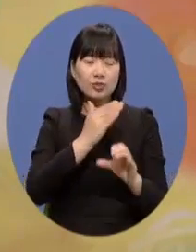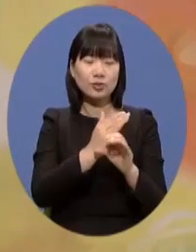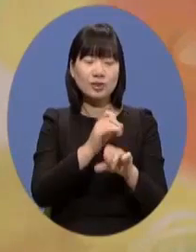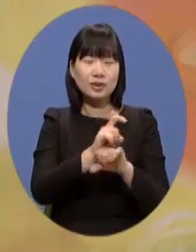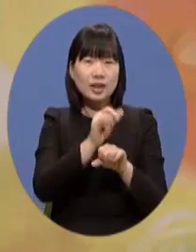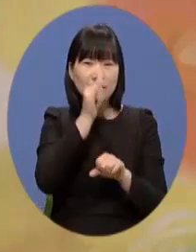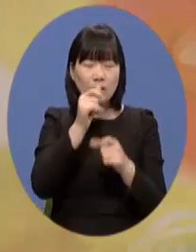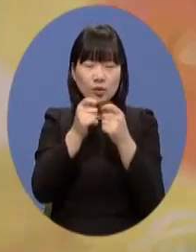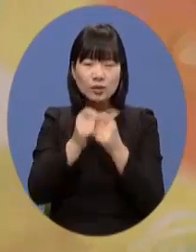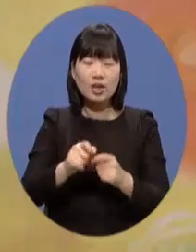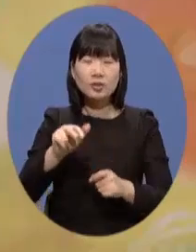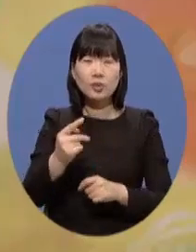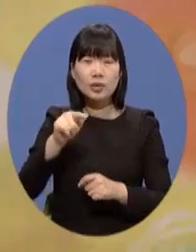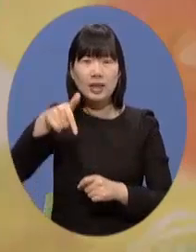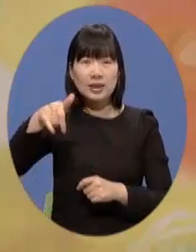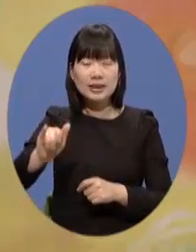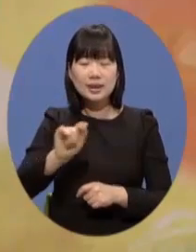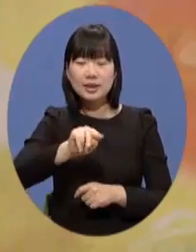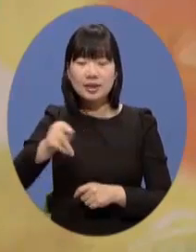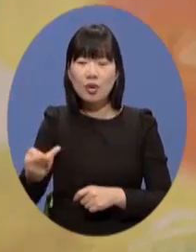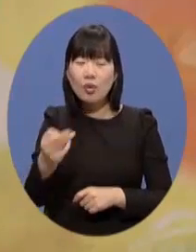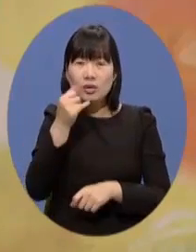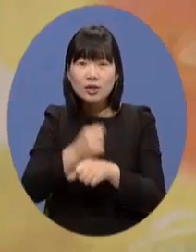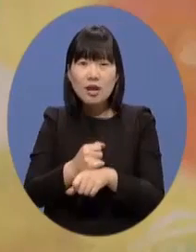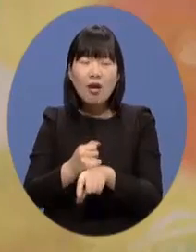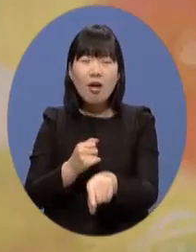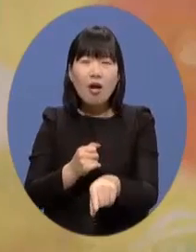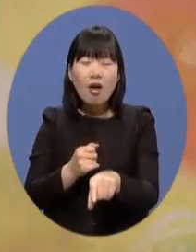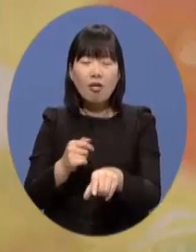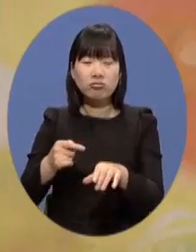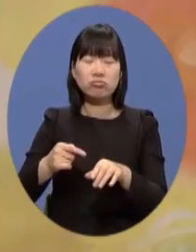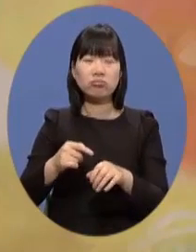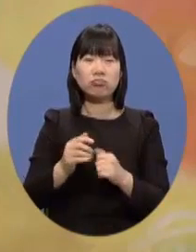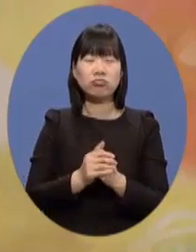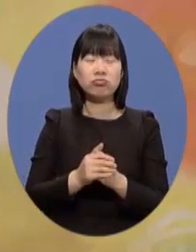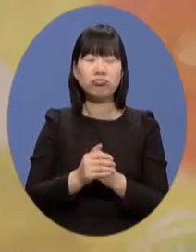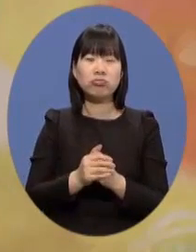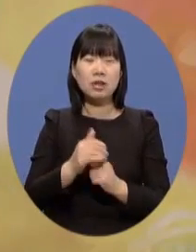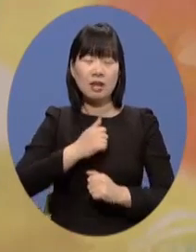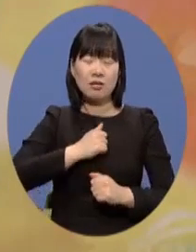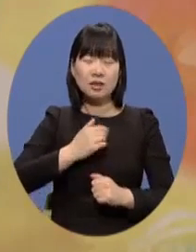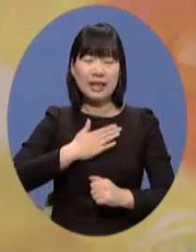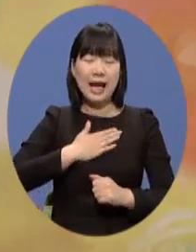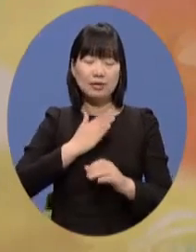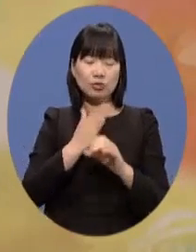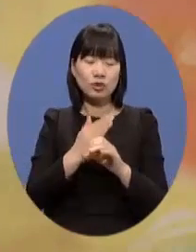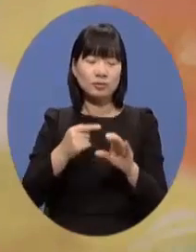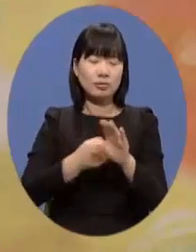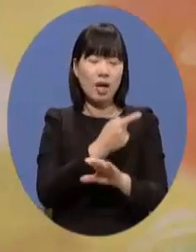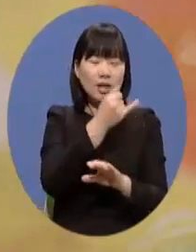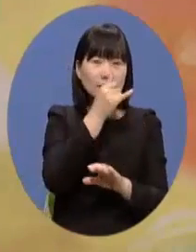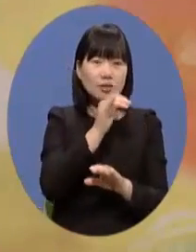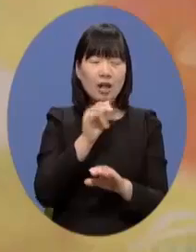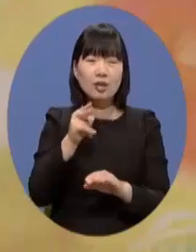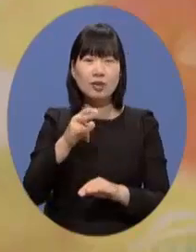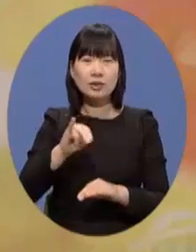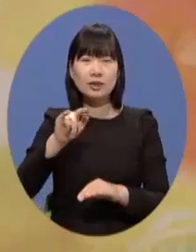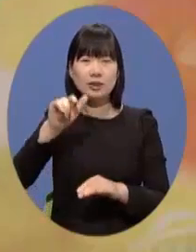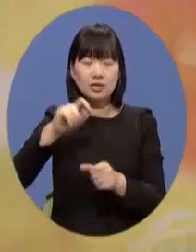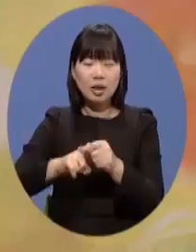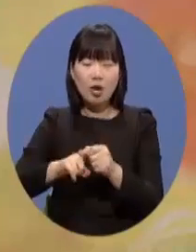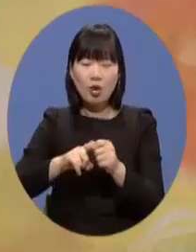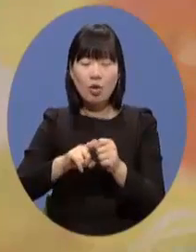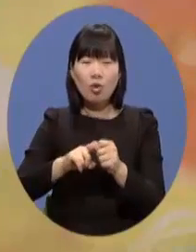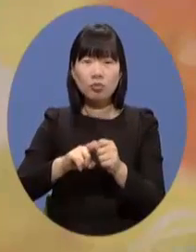구체적 조작기로 넘어가면서는 그 자중심성을 탈피했다가 예. 근데 형식적 조작기를 가면 다시 자기 중심적 사고를 하게 예,